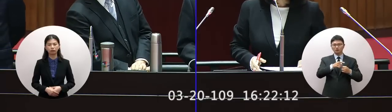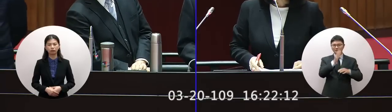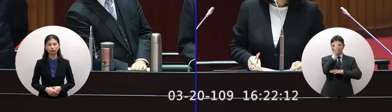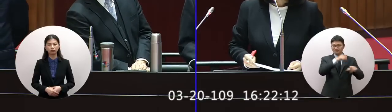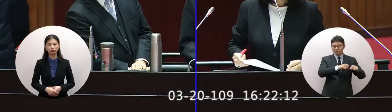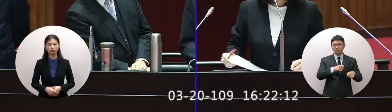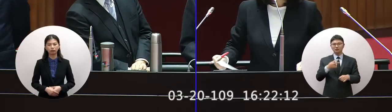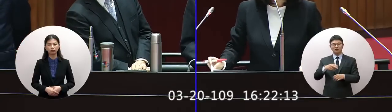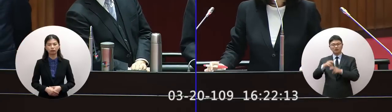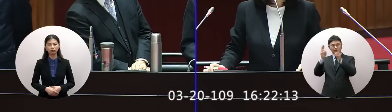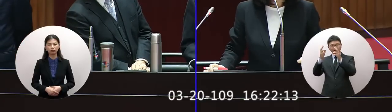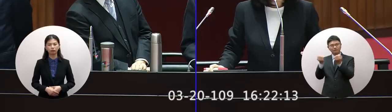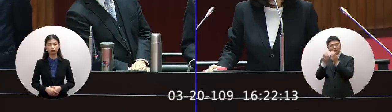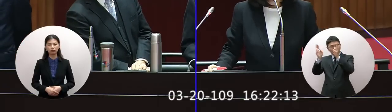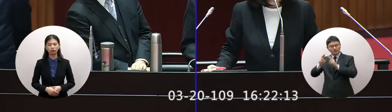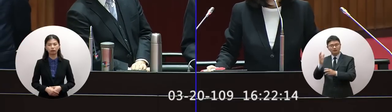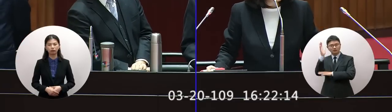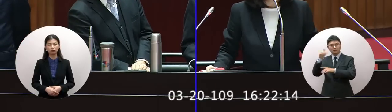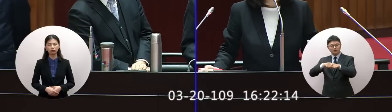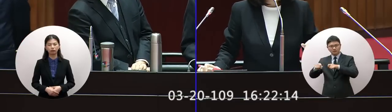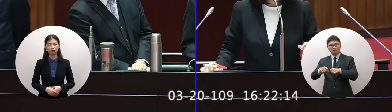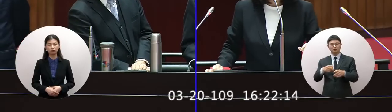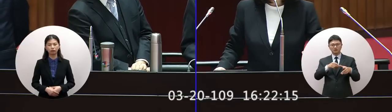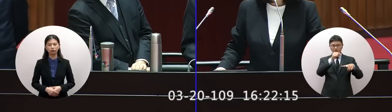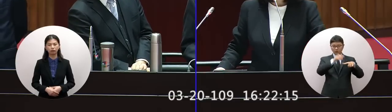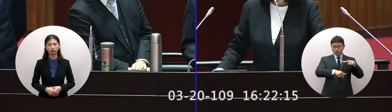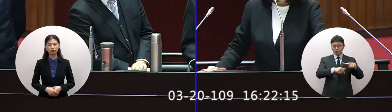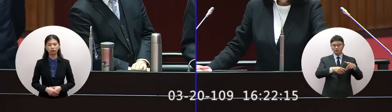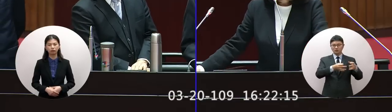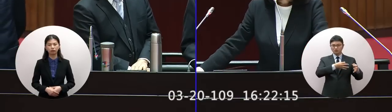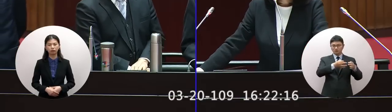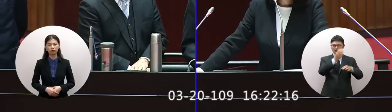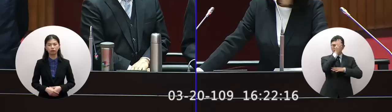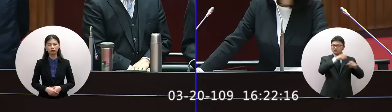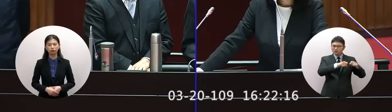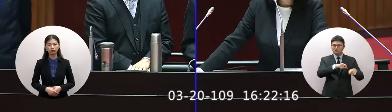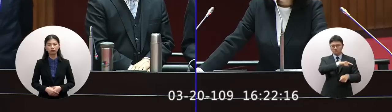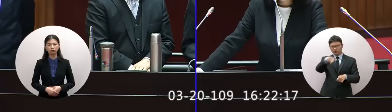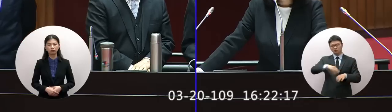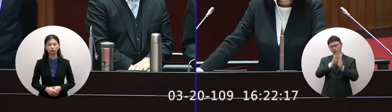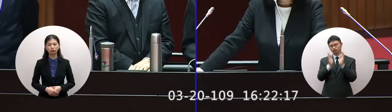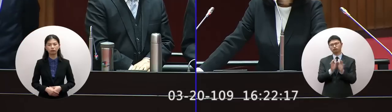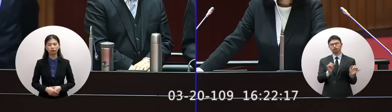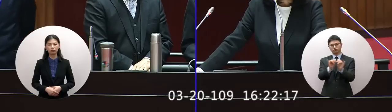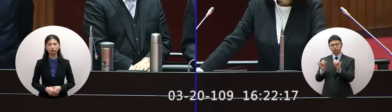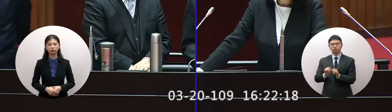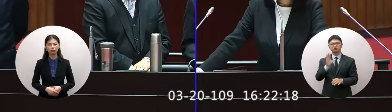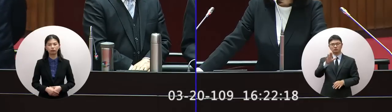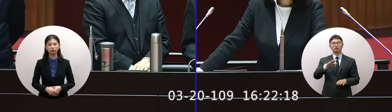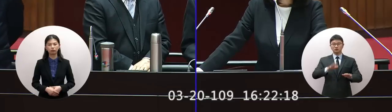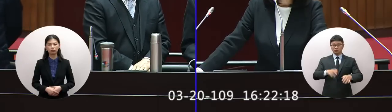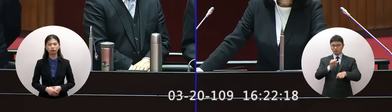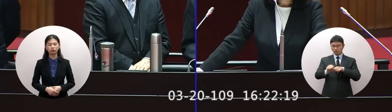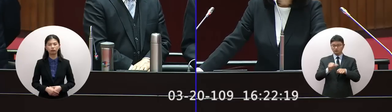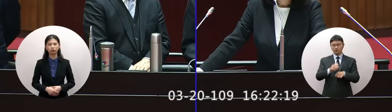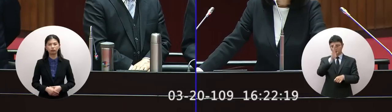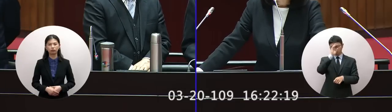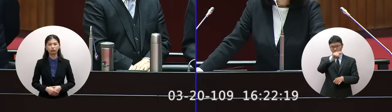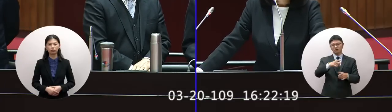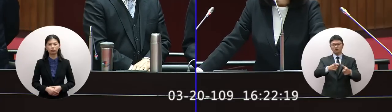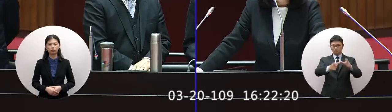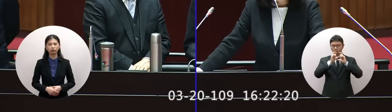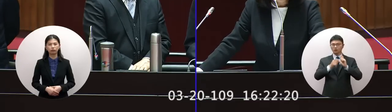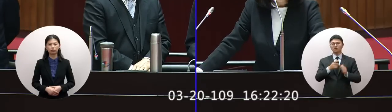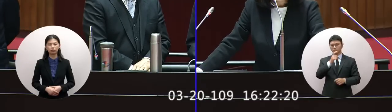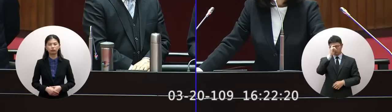还有产业政策互相矛盾的关系。现在我给您5分钟回答，我期待院长您的回